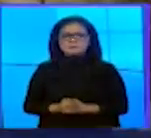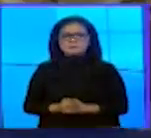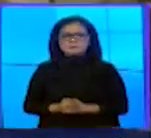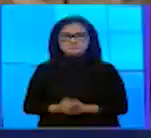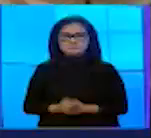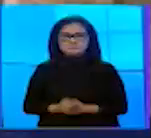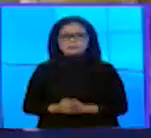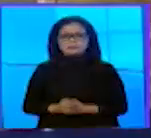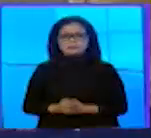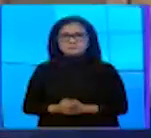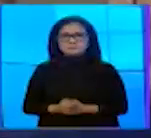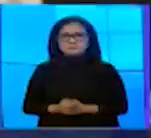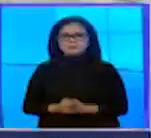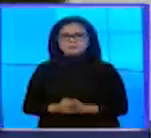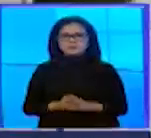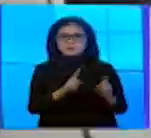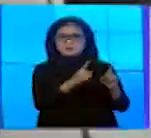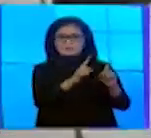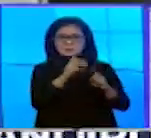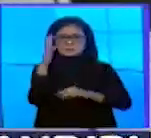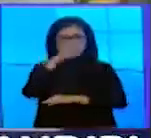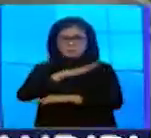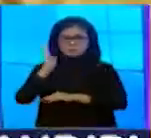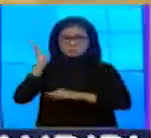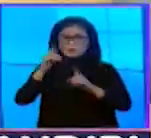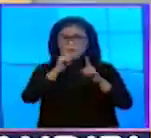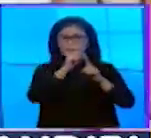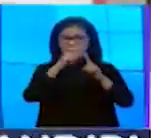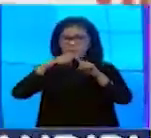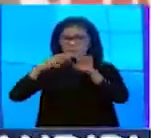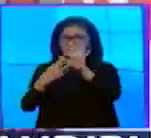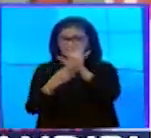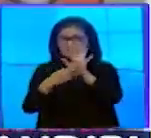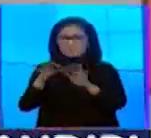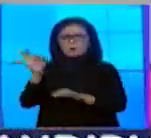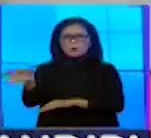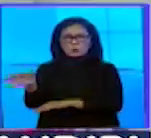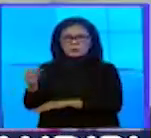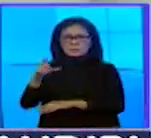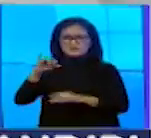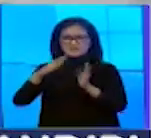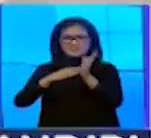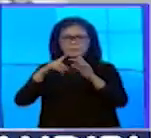Hari ketiga pelaksanaan PPKM skala mikro di Cimahi, Jawa Barat, petugas terjun ke rumah-rumah warga.